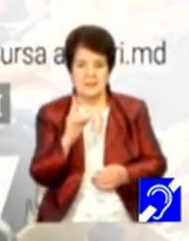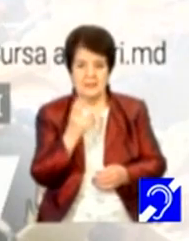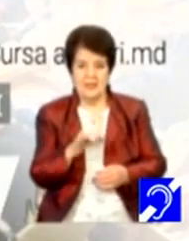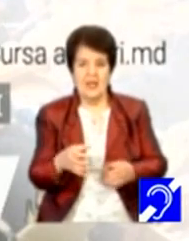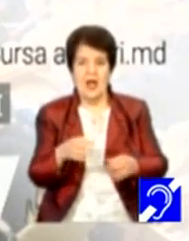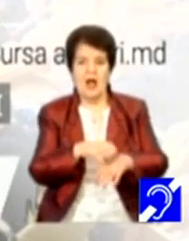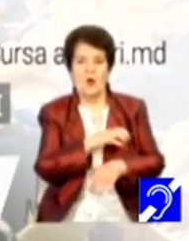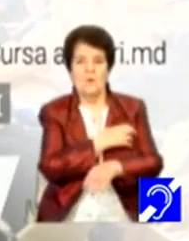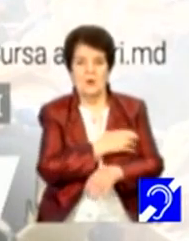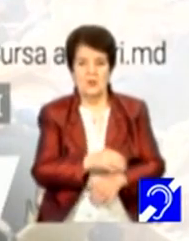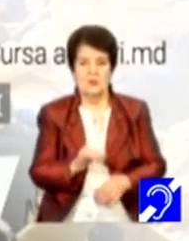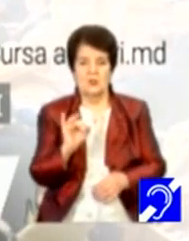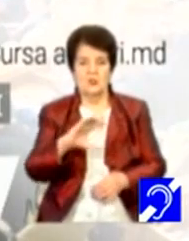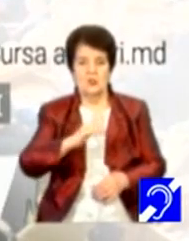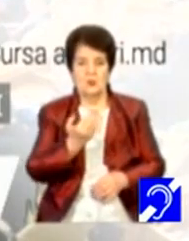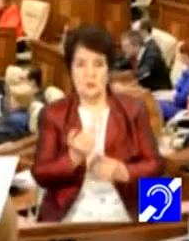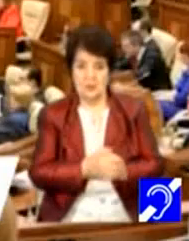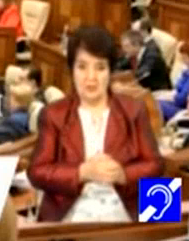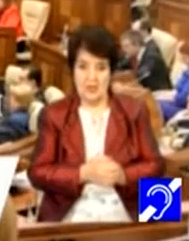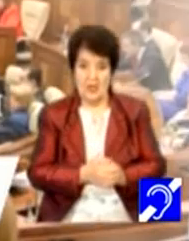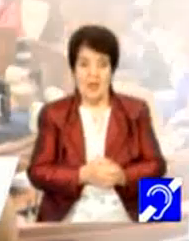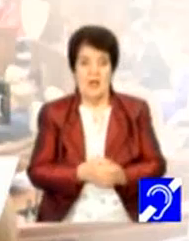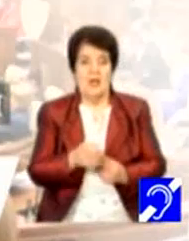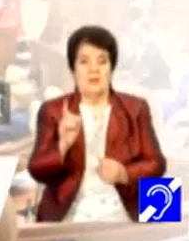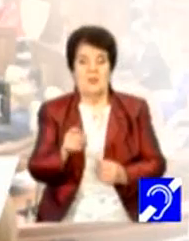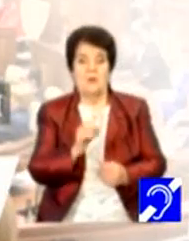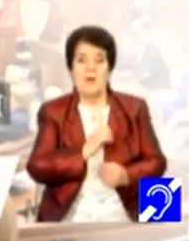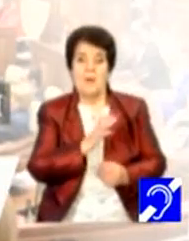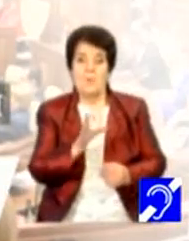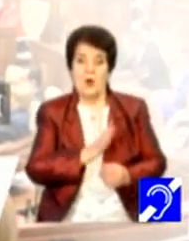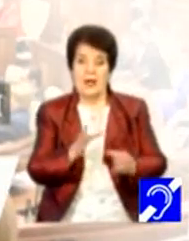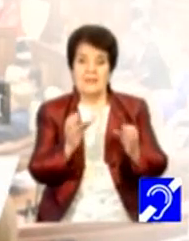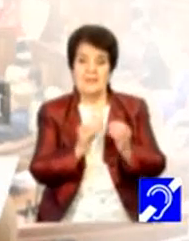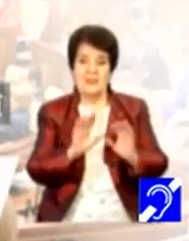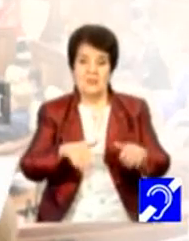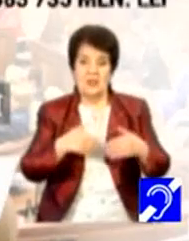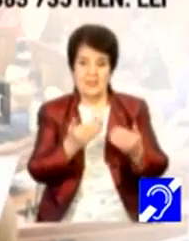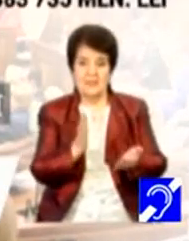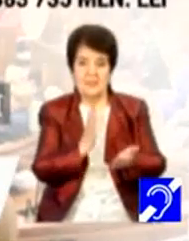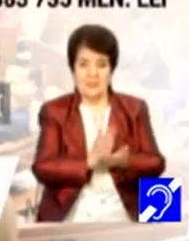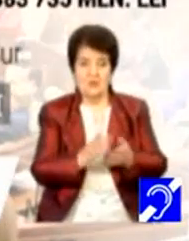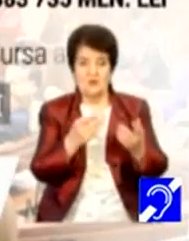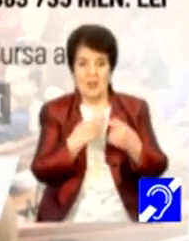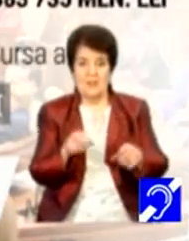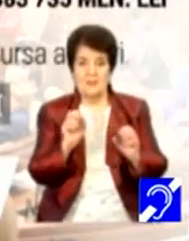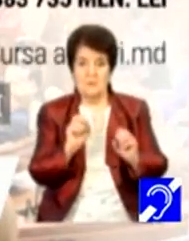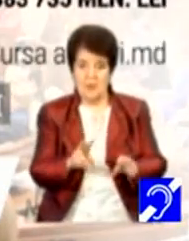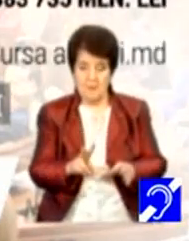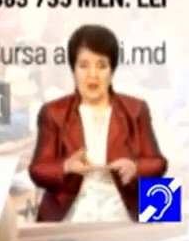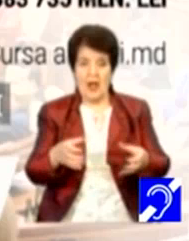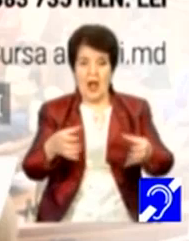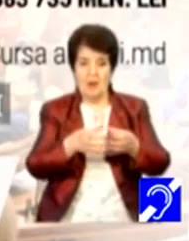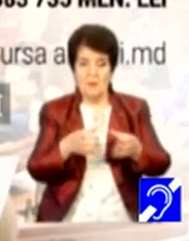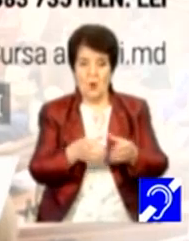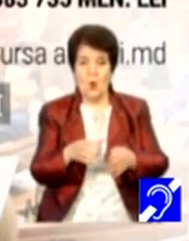al Comuniștilor și Socialiștilor. În topul celor mai bogați 10 candidați se regăsesc și alți membri ai Blocului Electoral